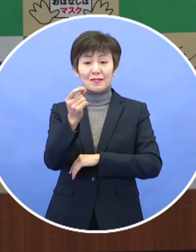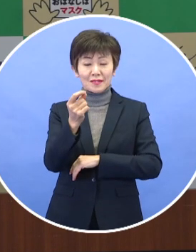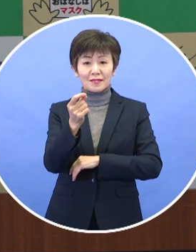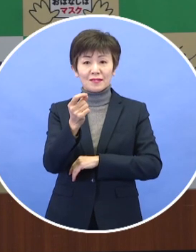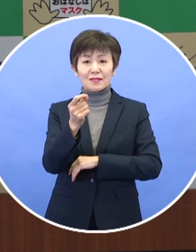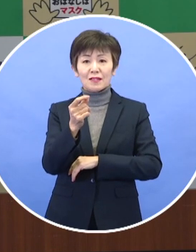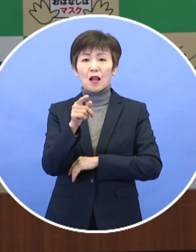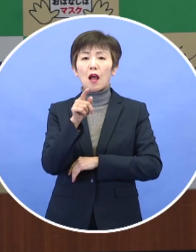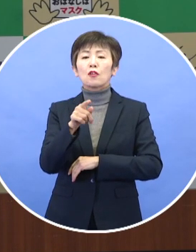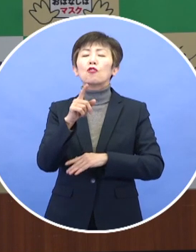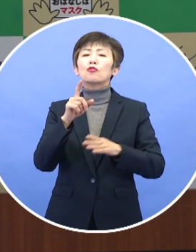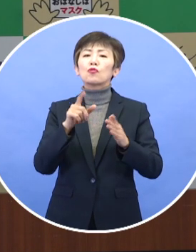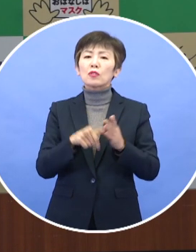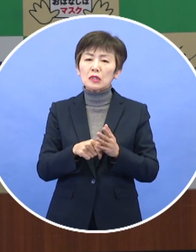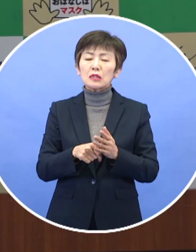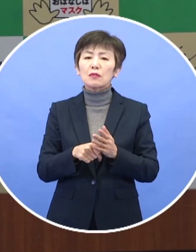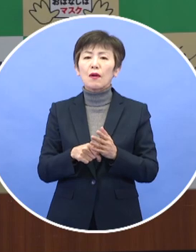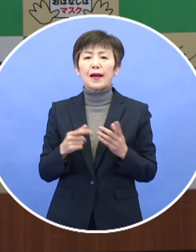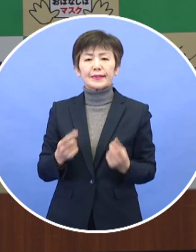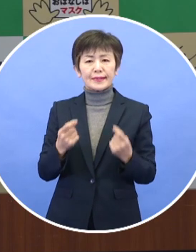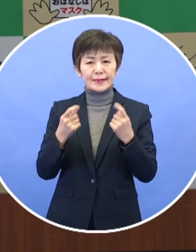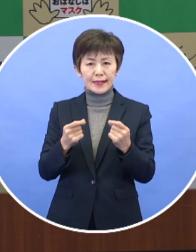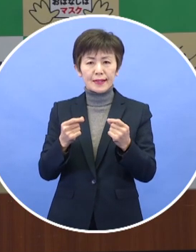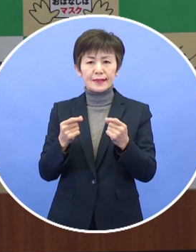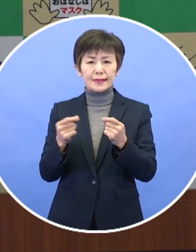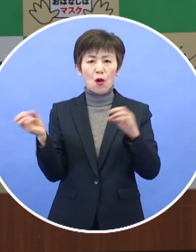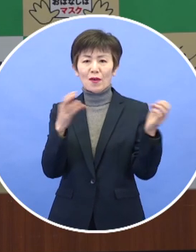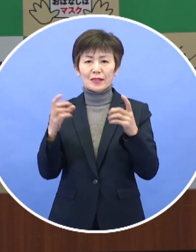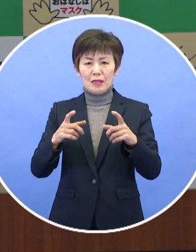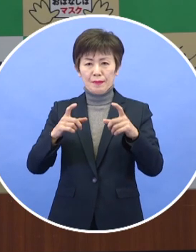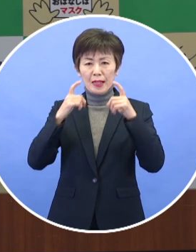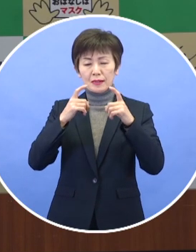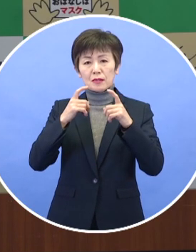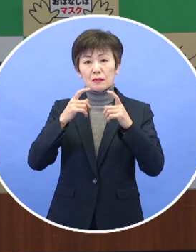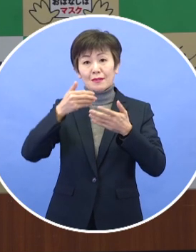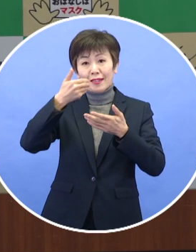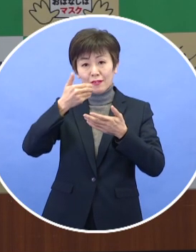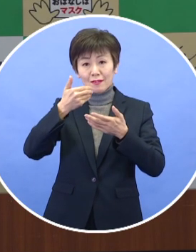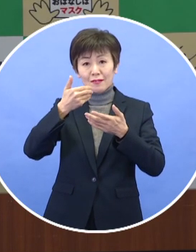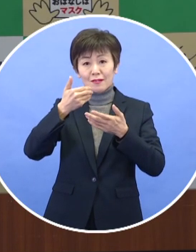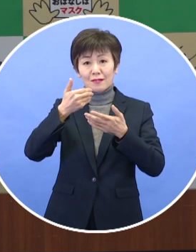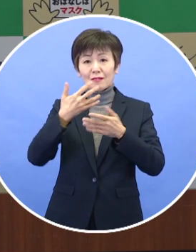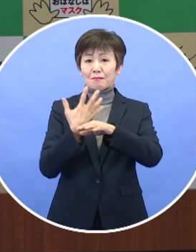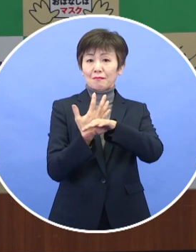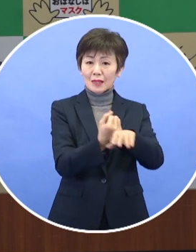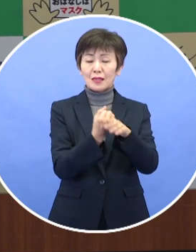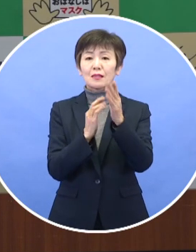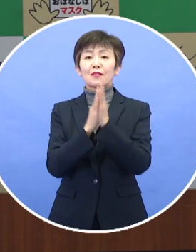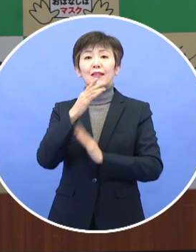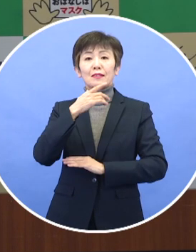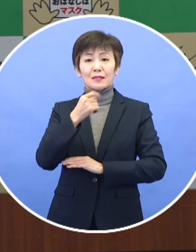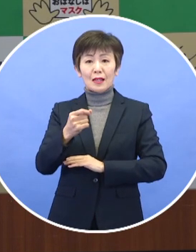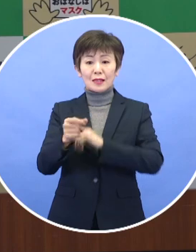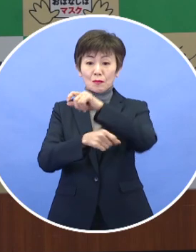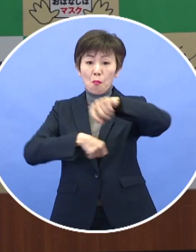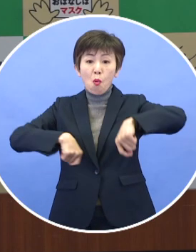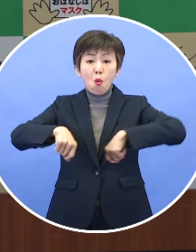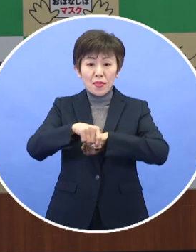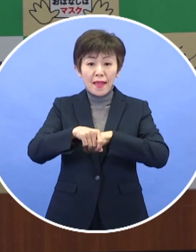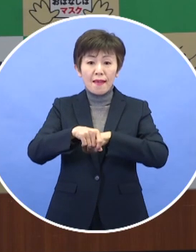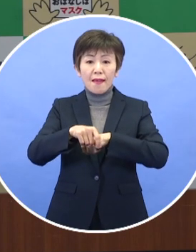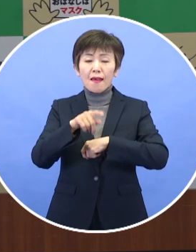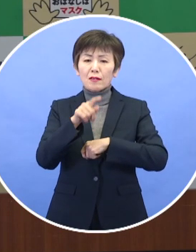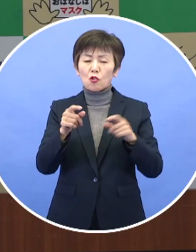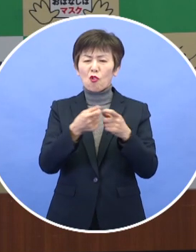ては、しっかりとお話はマスク会食をしていただければ大丈夫だと思っております。ただ一方でですね、やはり長時